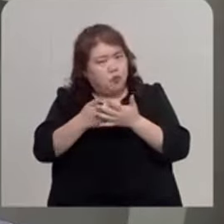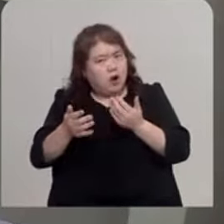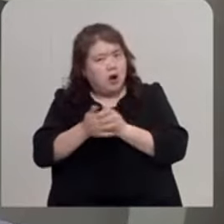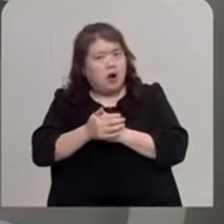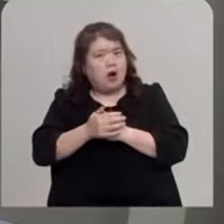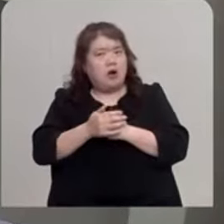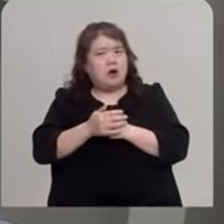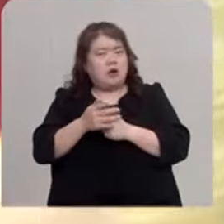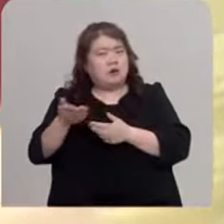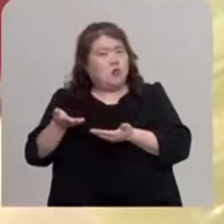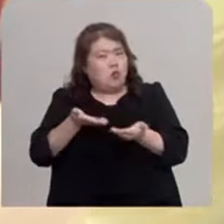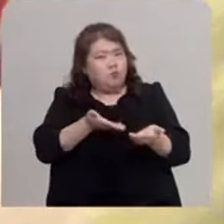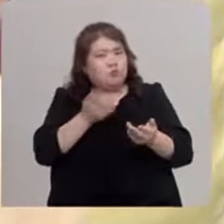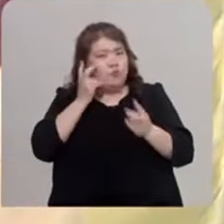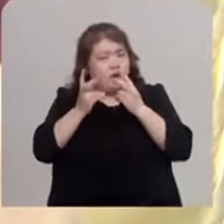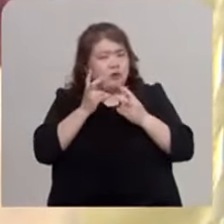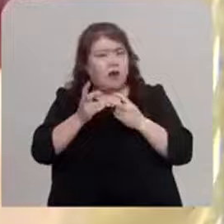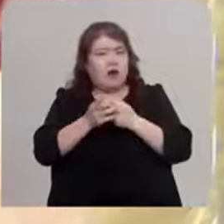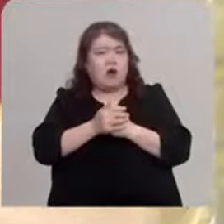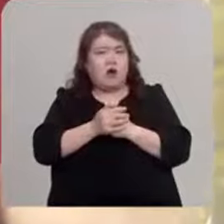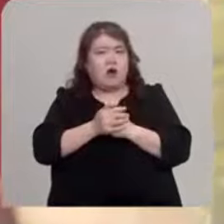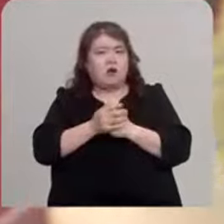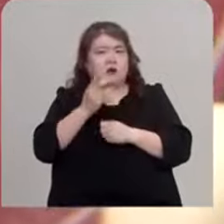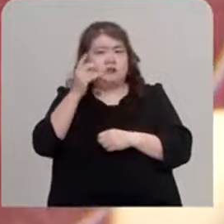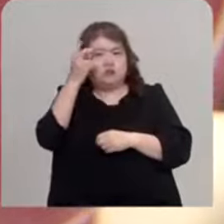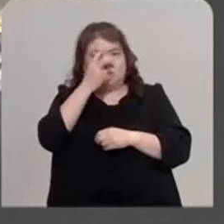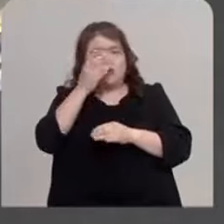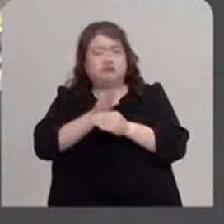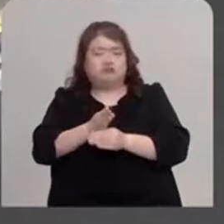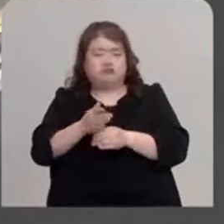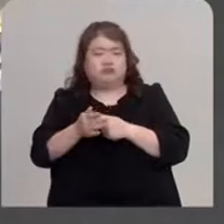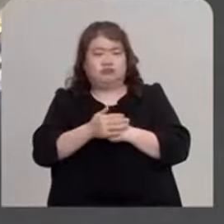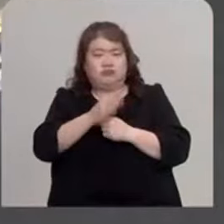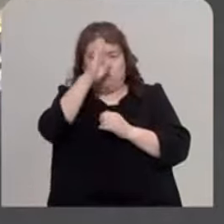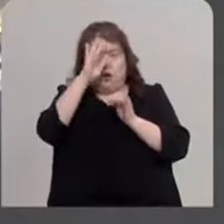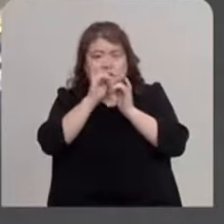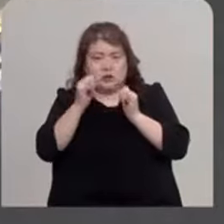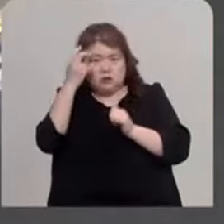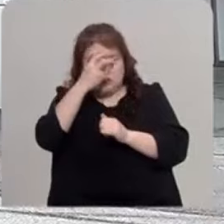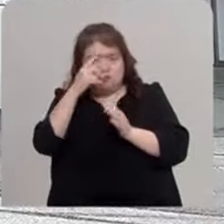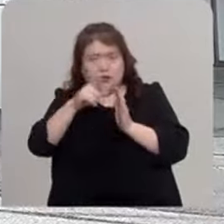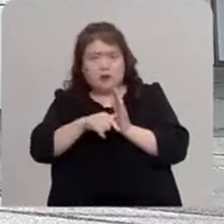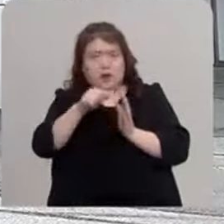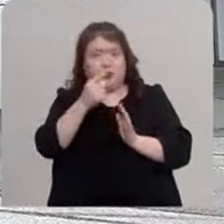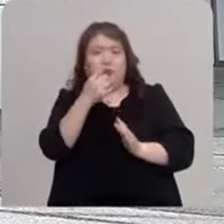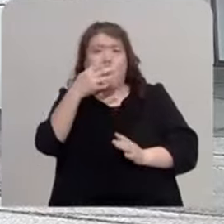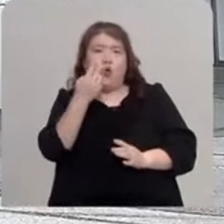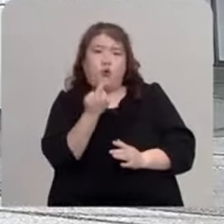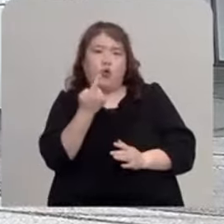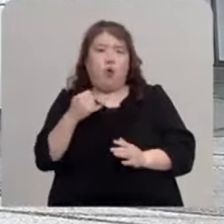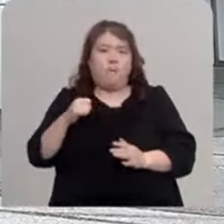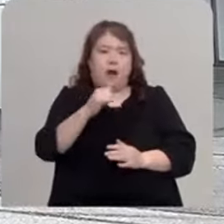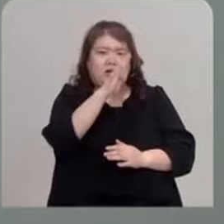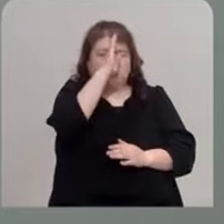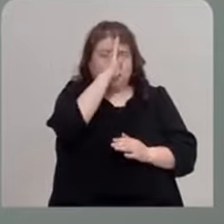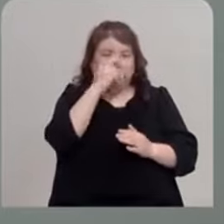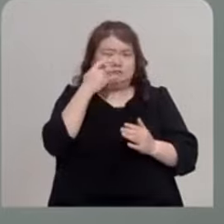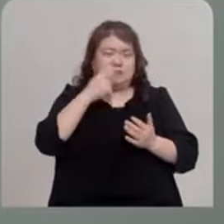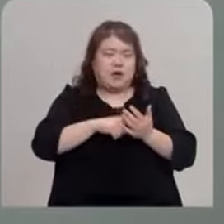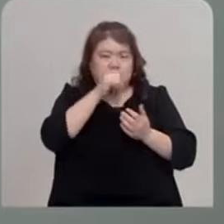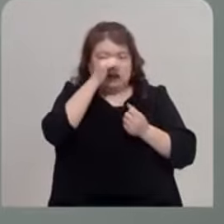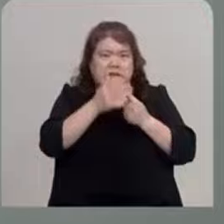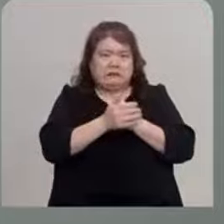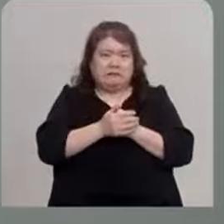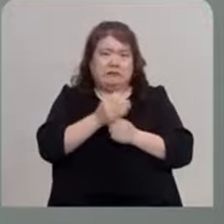업체를 대상으로 역학 조사를 버리고 있습니다 환자들 검체 분석에서 노루 바이러스가 검출된만큼 오염된